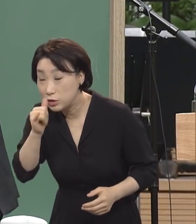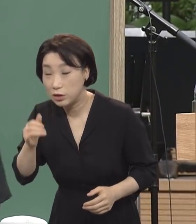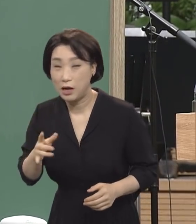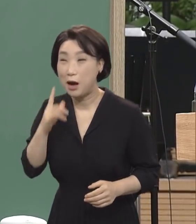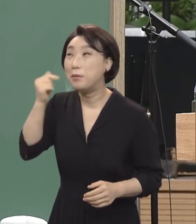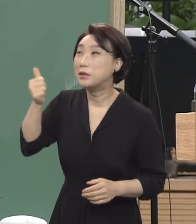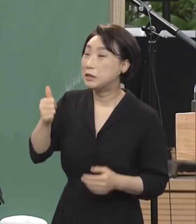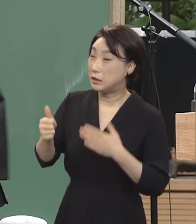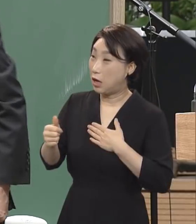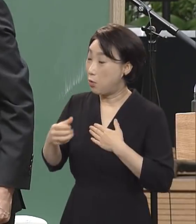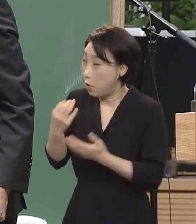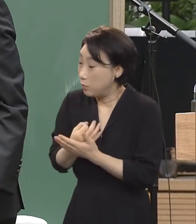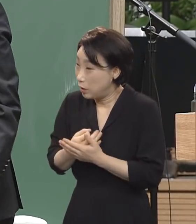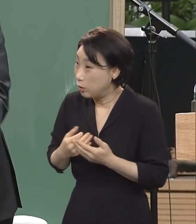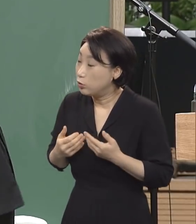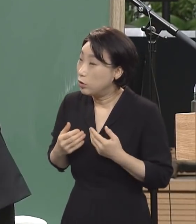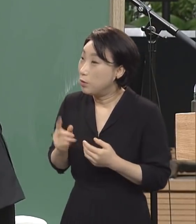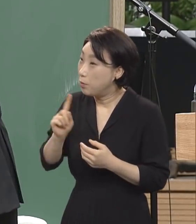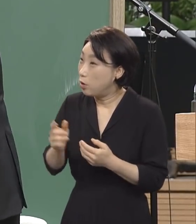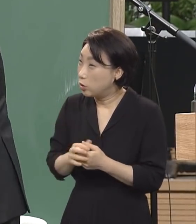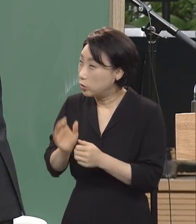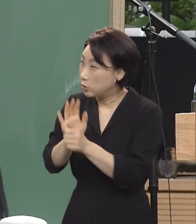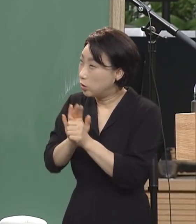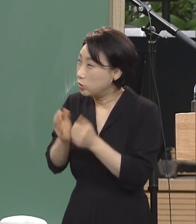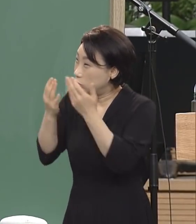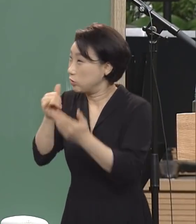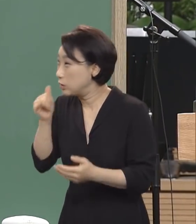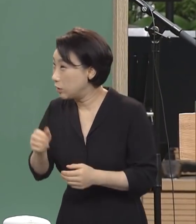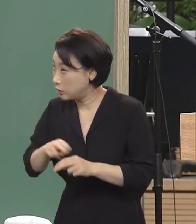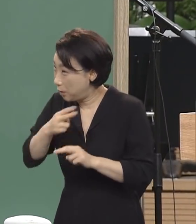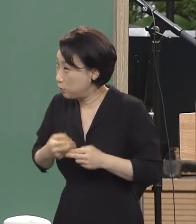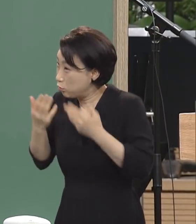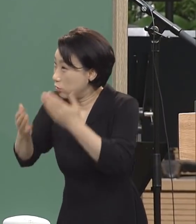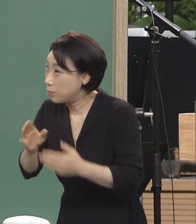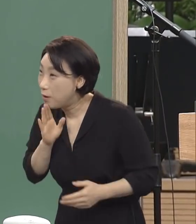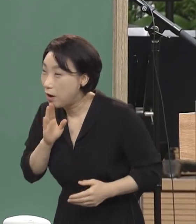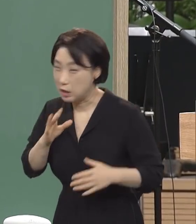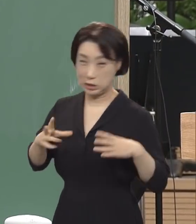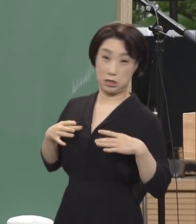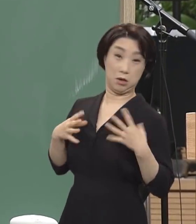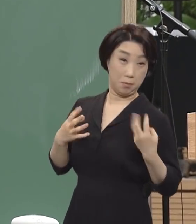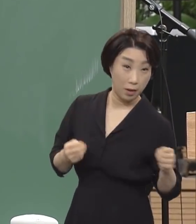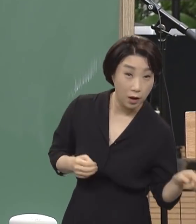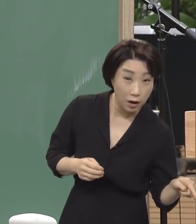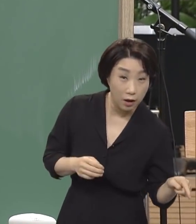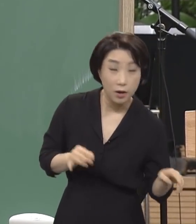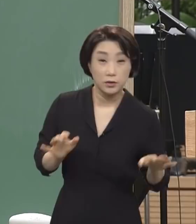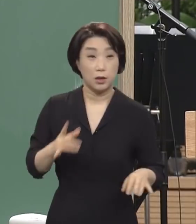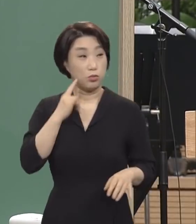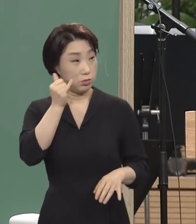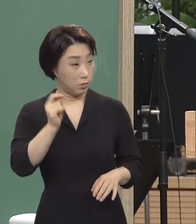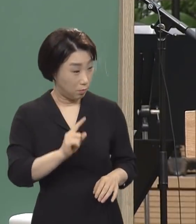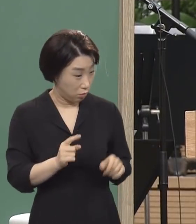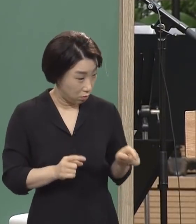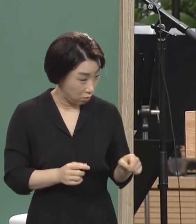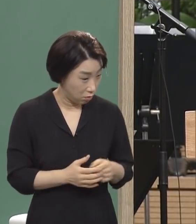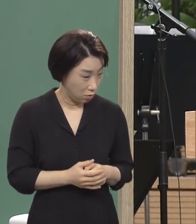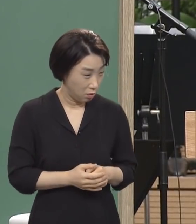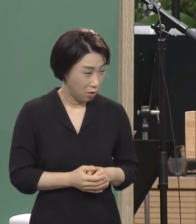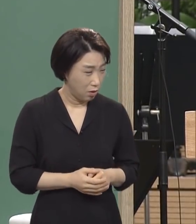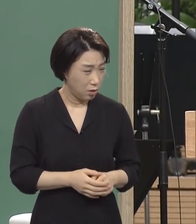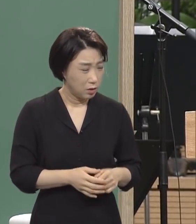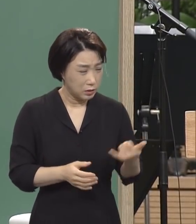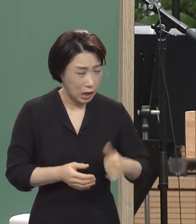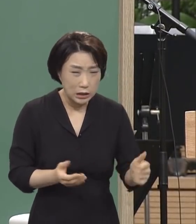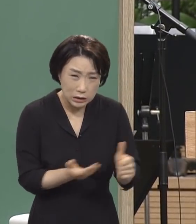월급 타서 해드렸잖아? 지가 한 걸 막 대단하게 사랑합니다. 그런데 부모는 진자리